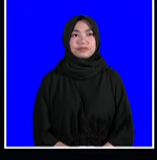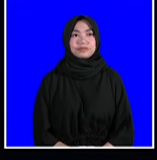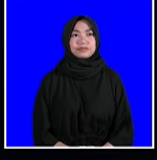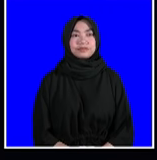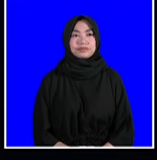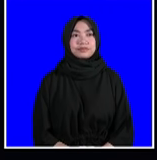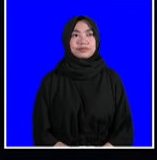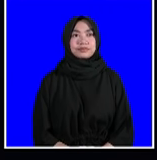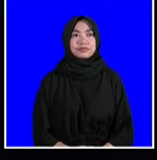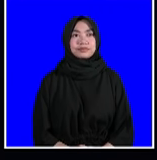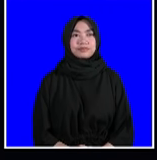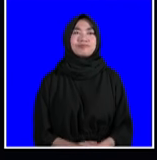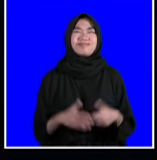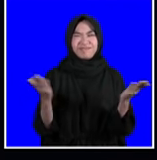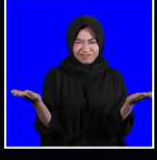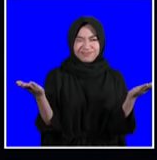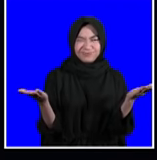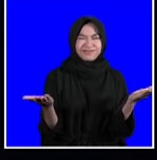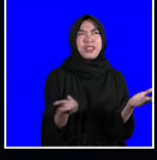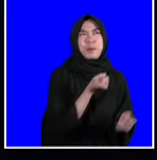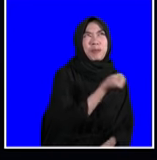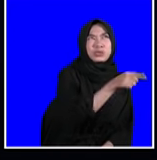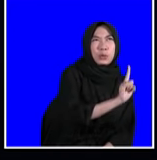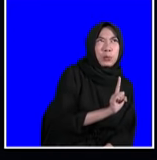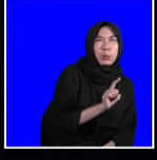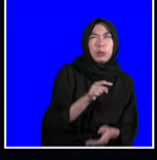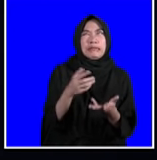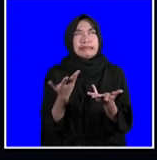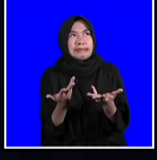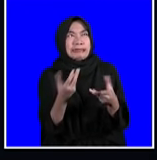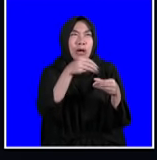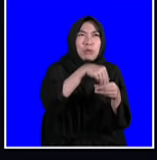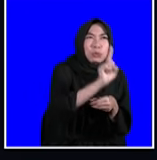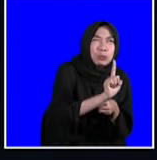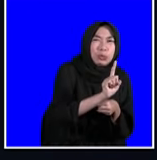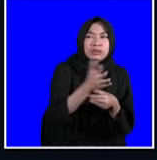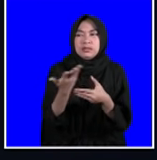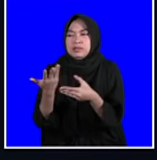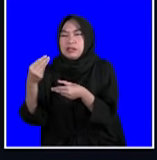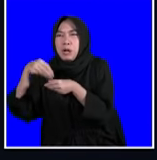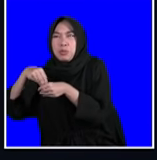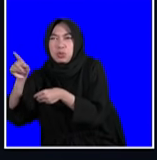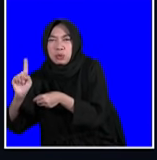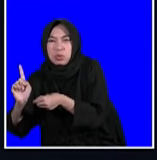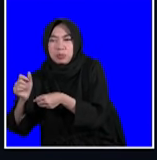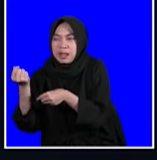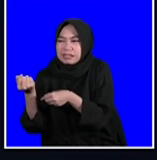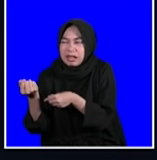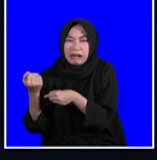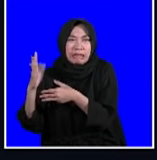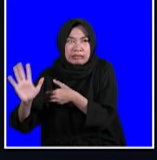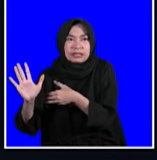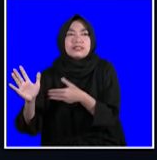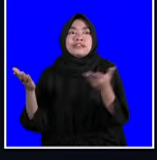Kalau dibandingkan antara mana berbelanja dulu atau berinvestasi dulu, maka harus diingat ya, prioritas pertama itu